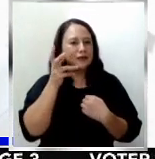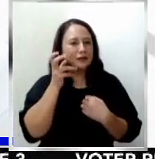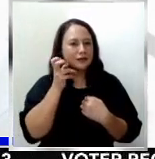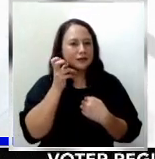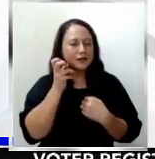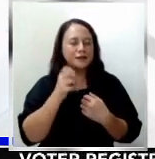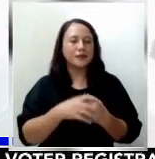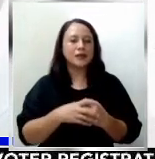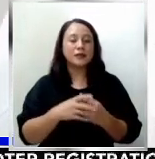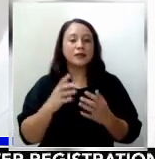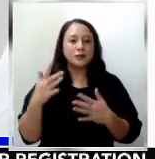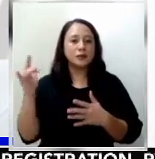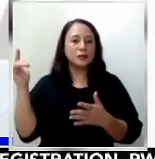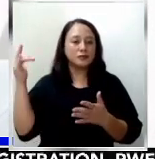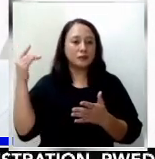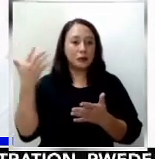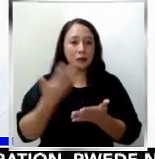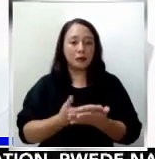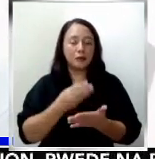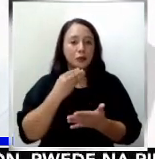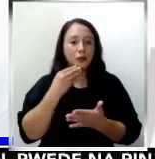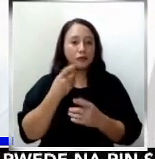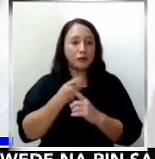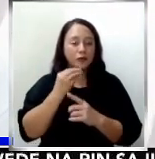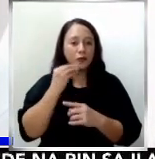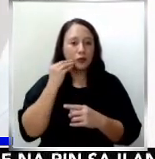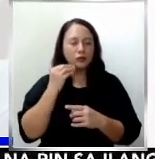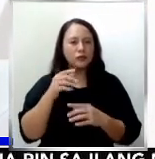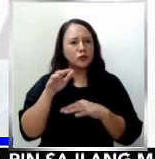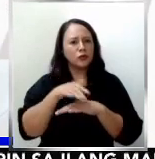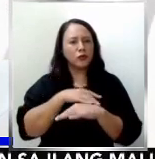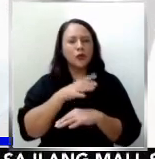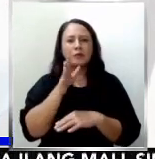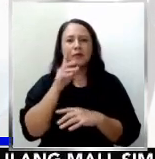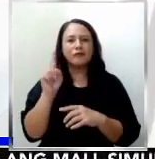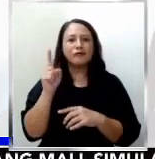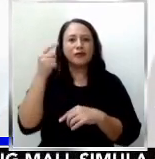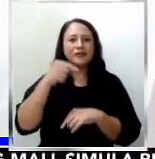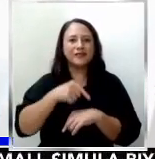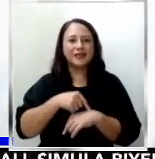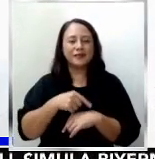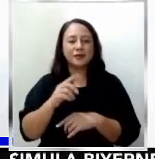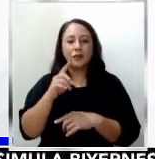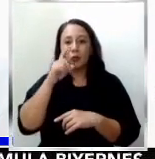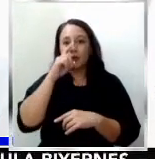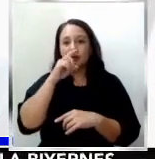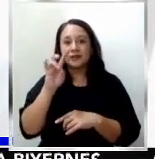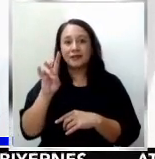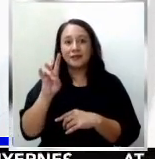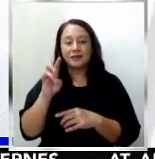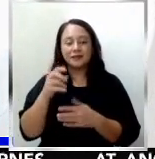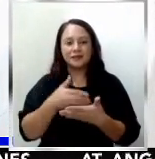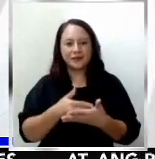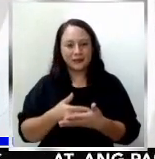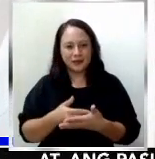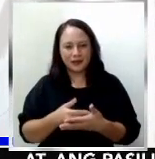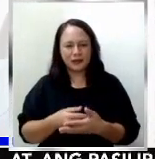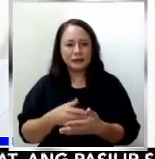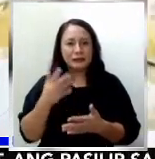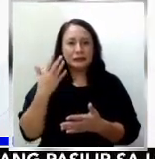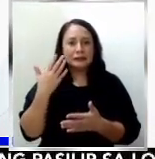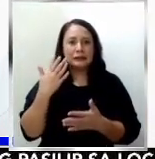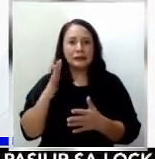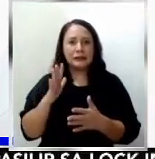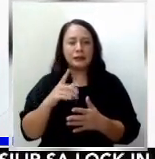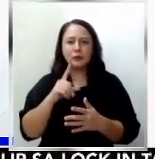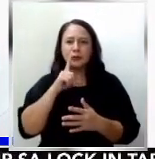daw niya sa trabaho nang katawagin siyang mama for the first time ng kanyang 7-month-old. Hindi daw alam ni Aicelle kung nagsusumbong si